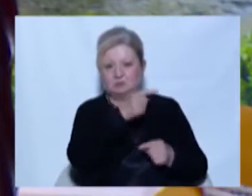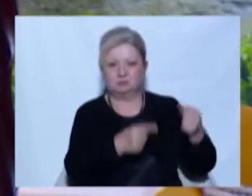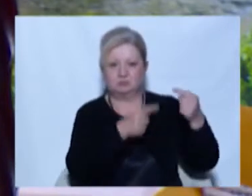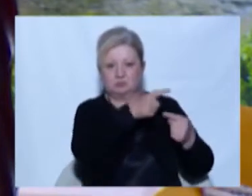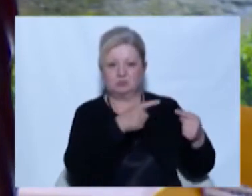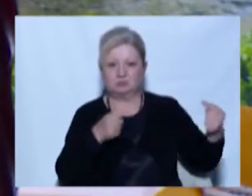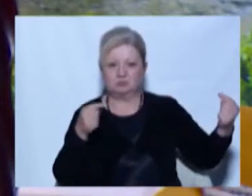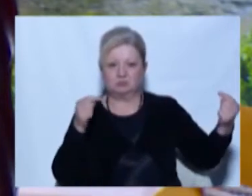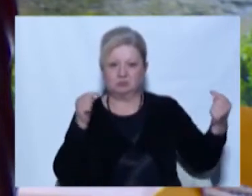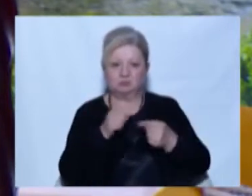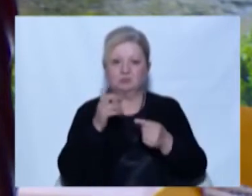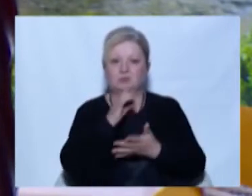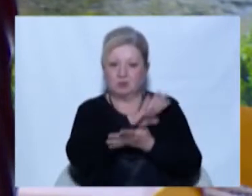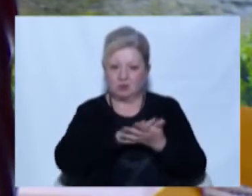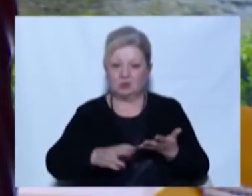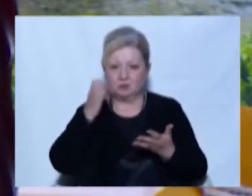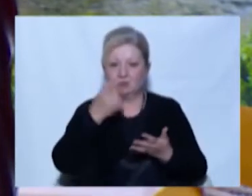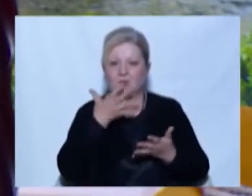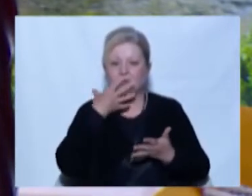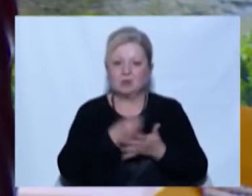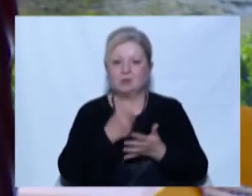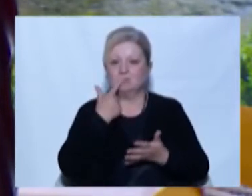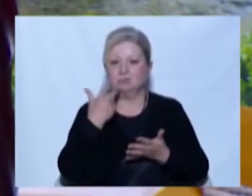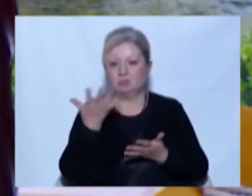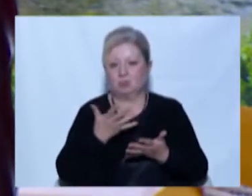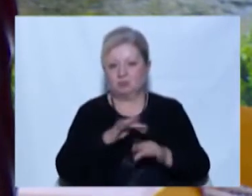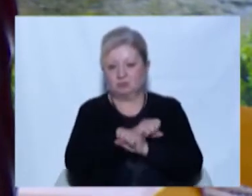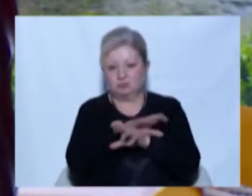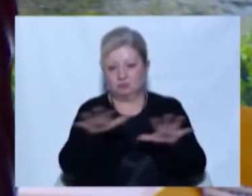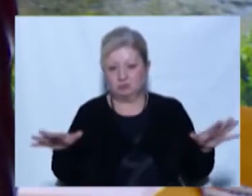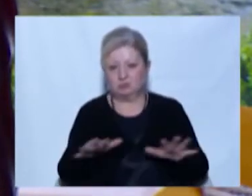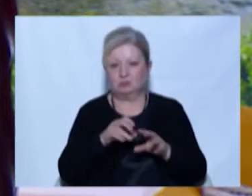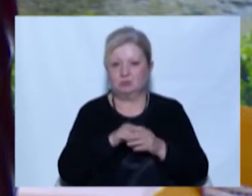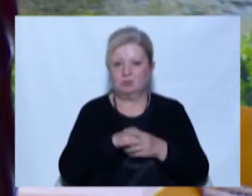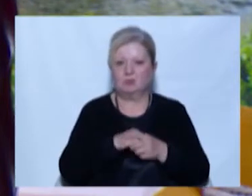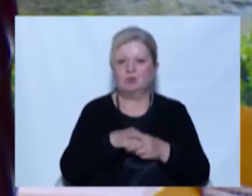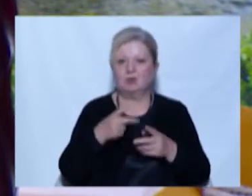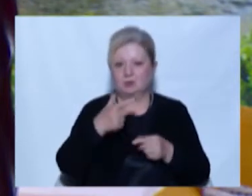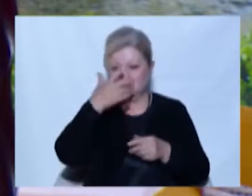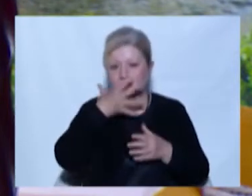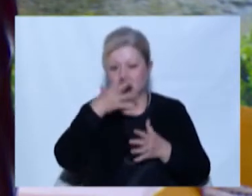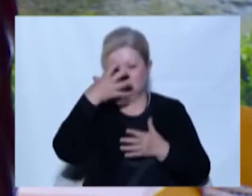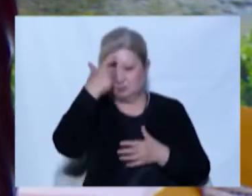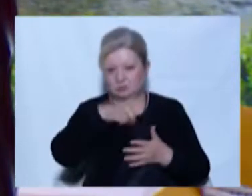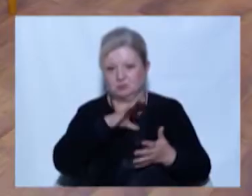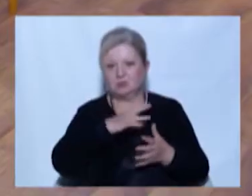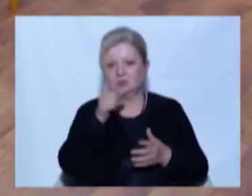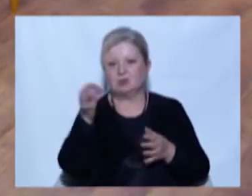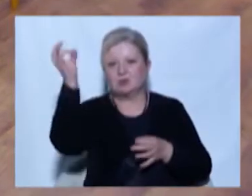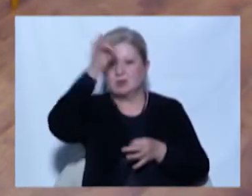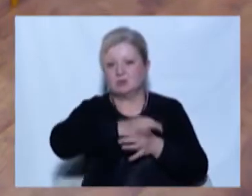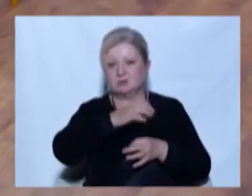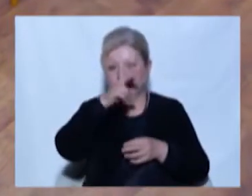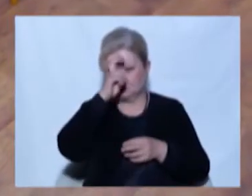და გააგრძელებდა საკუთარი პოლიტიკის განხორციელებას. Და საბჭოთა ექსპანსიისაგან თავის დასაცავად დასავლეთის